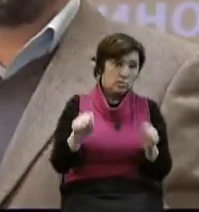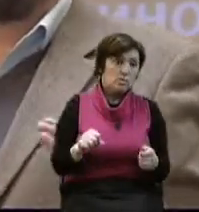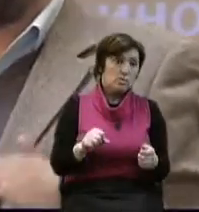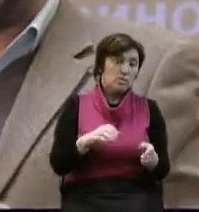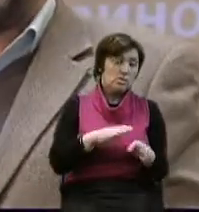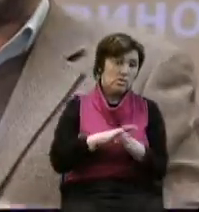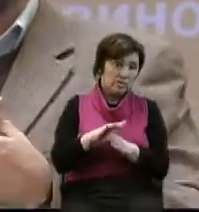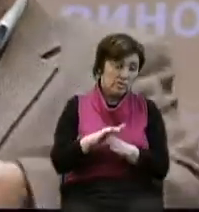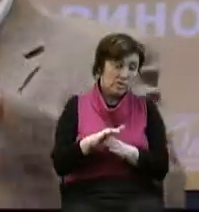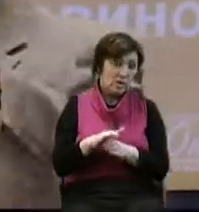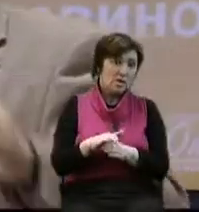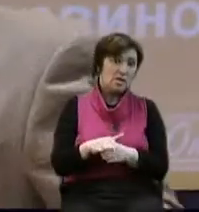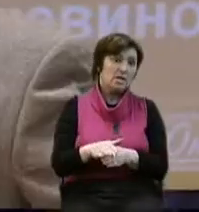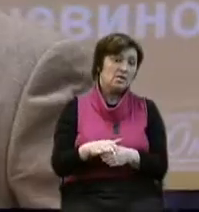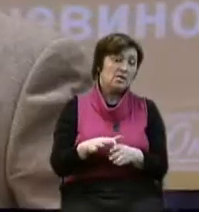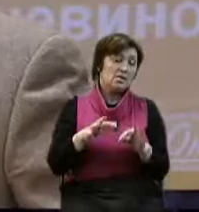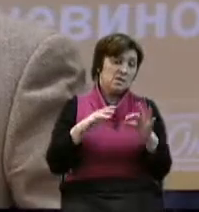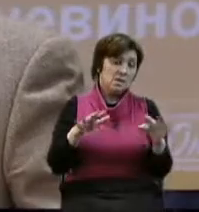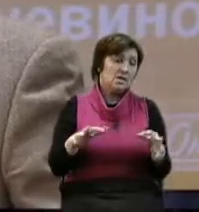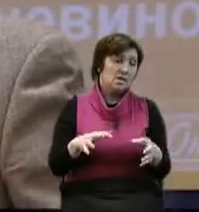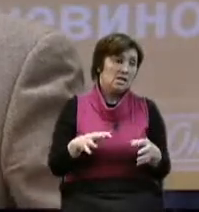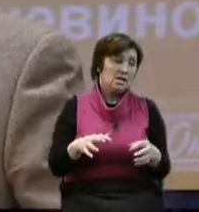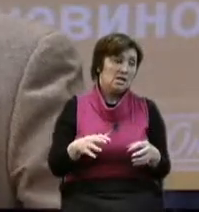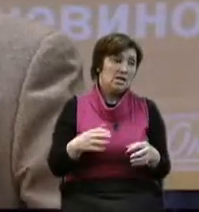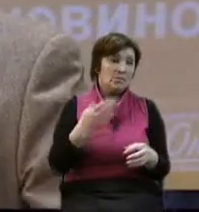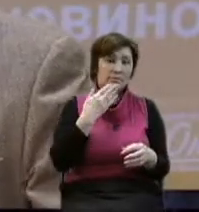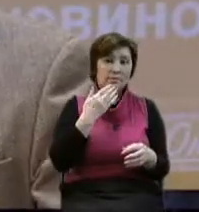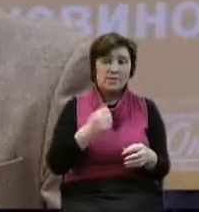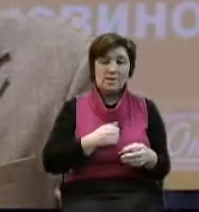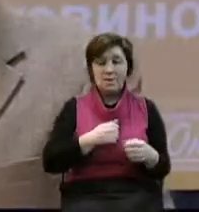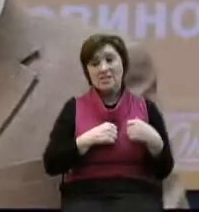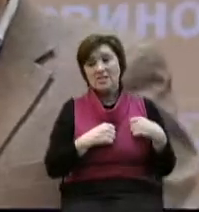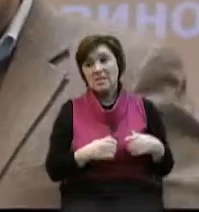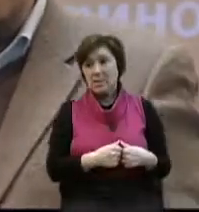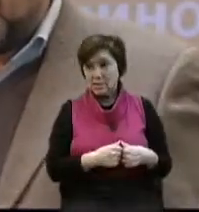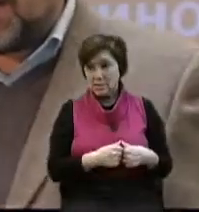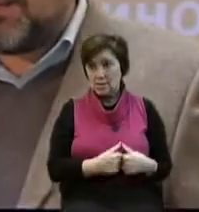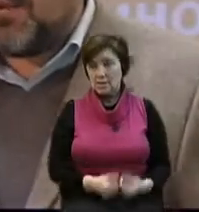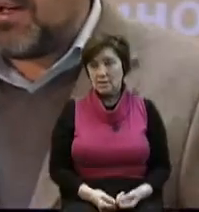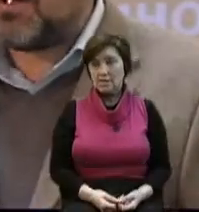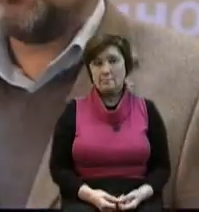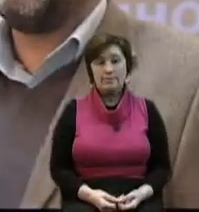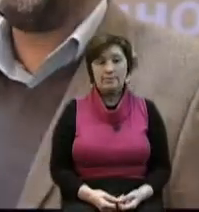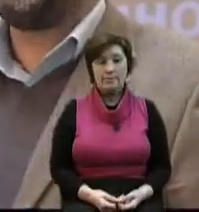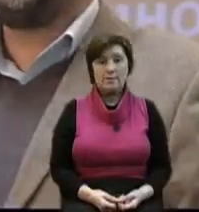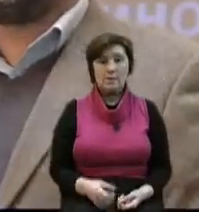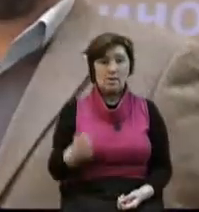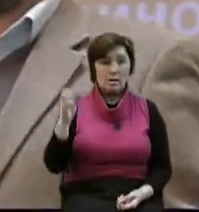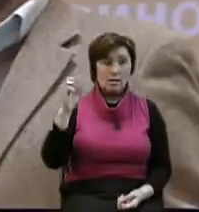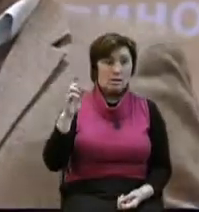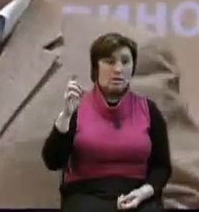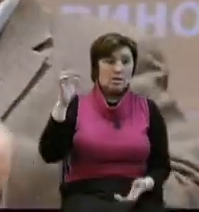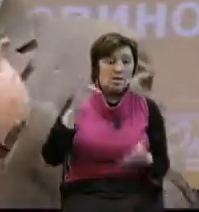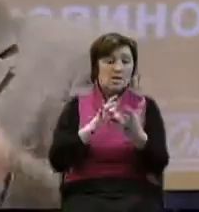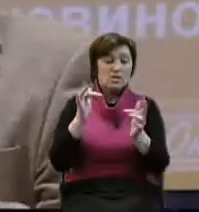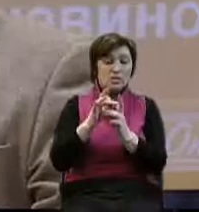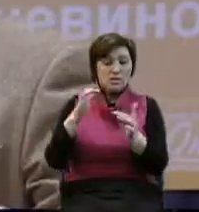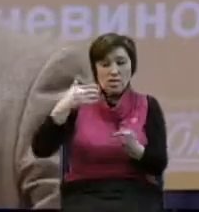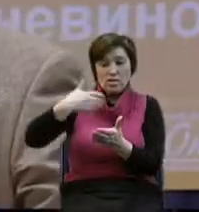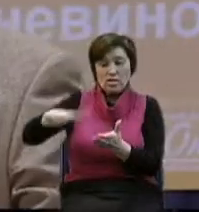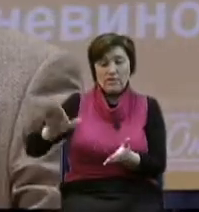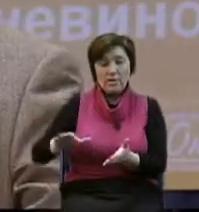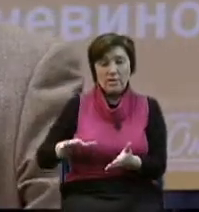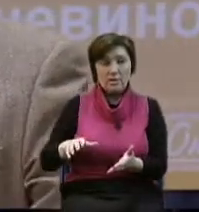совершать определенные дела милосердия. И таким образом Господь, Он отверг вот эти